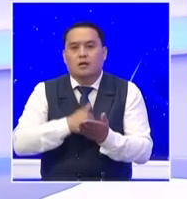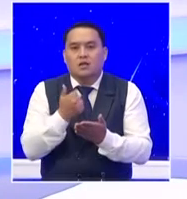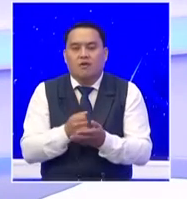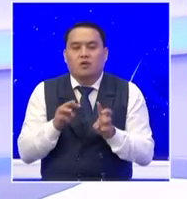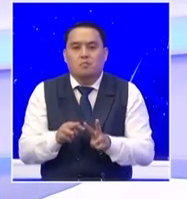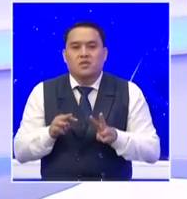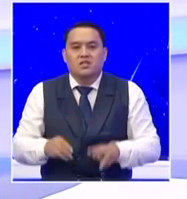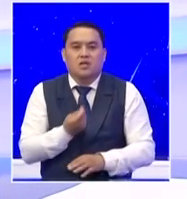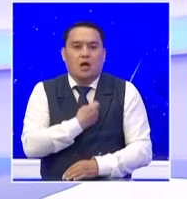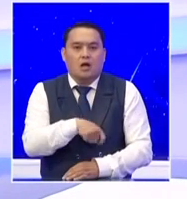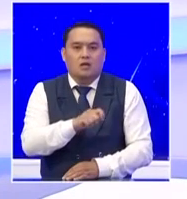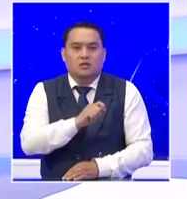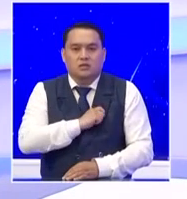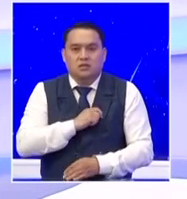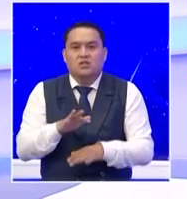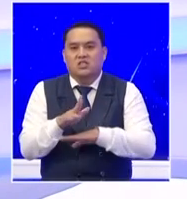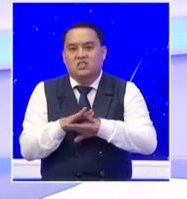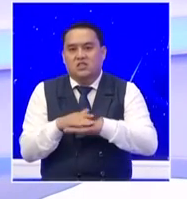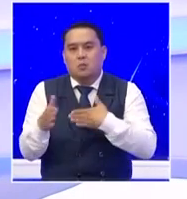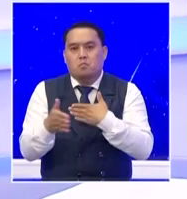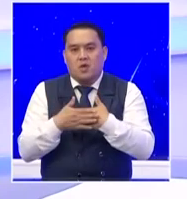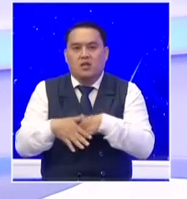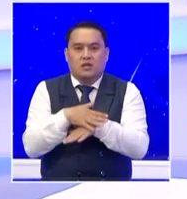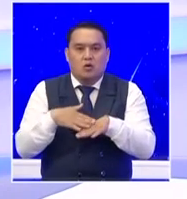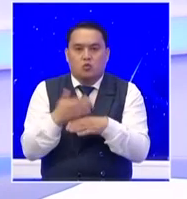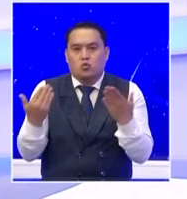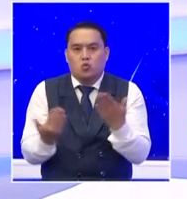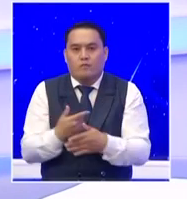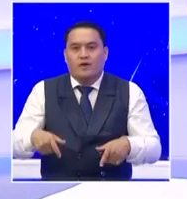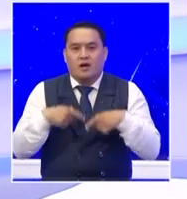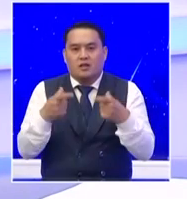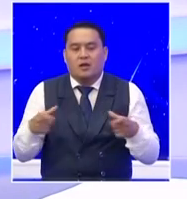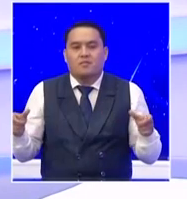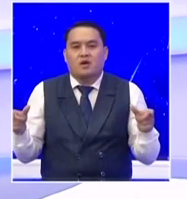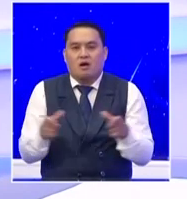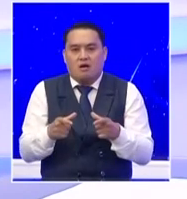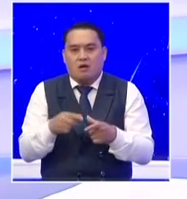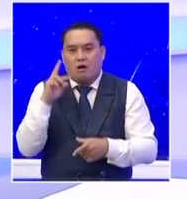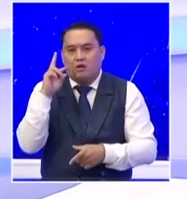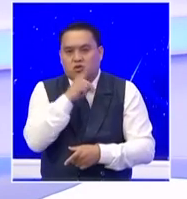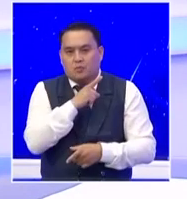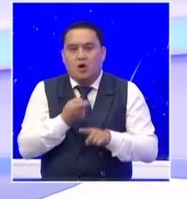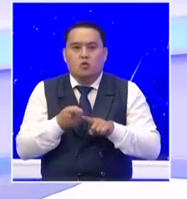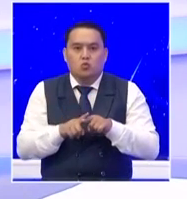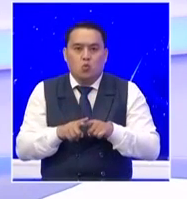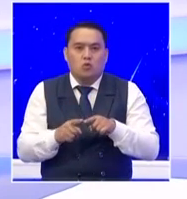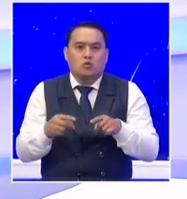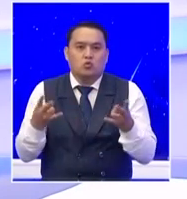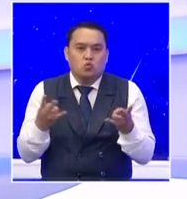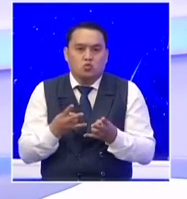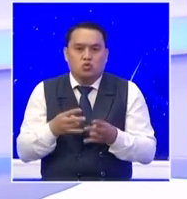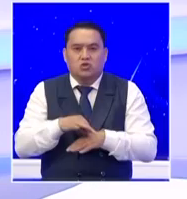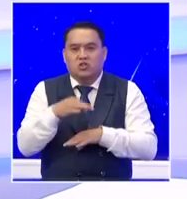Премьер-министр Испании Педро Санчес извинился перед согражданами за новый этап карантина и за ошибки, которые и привели к